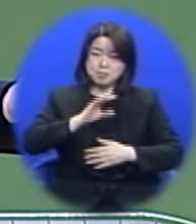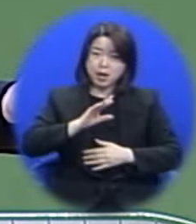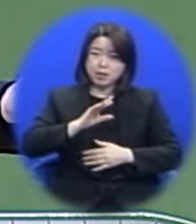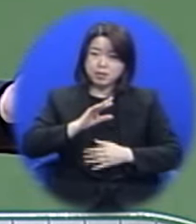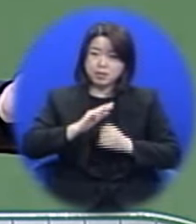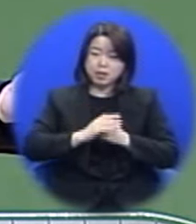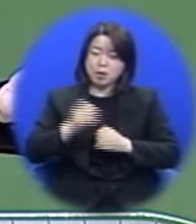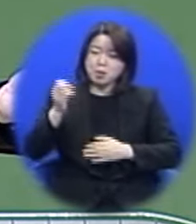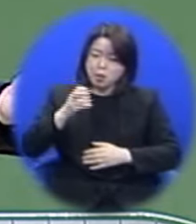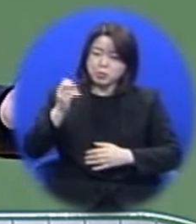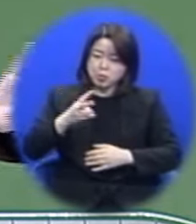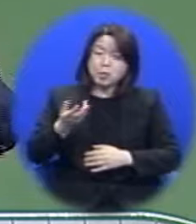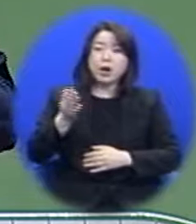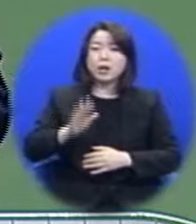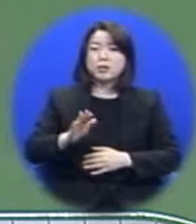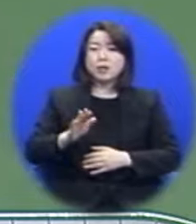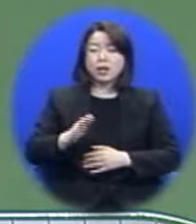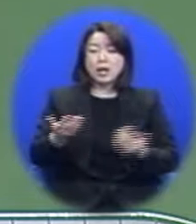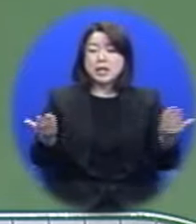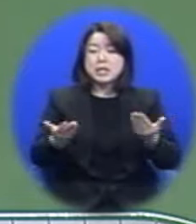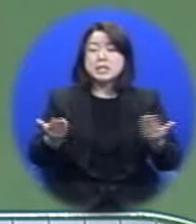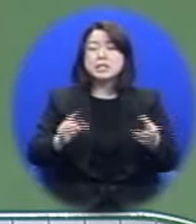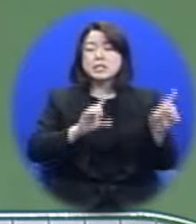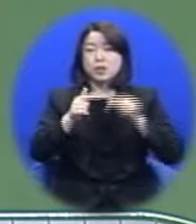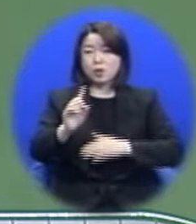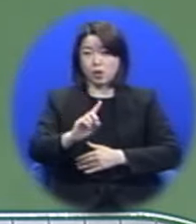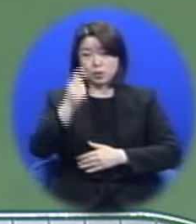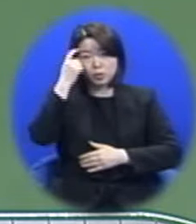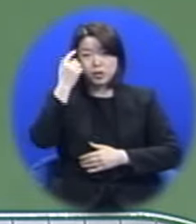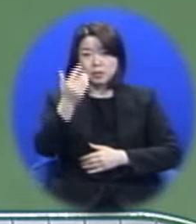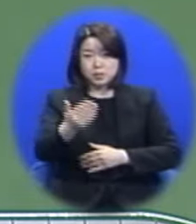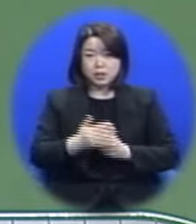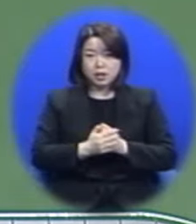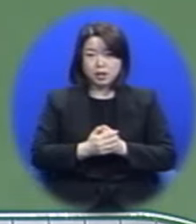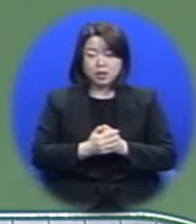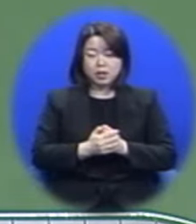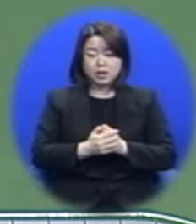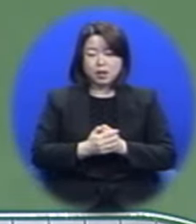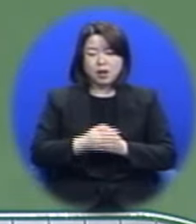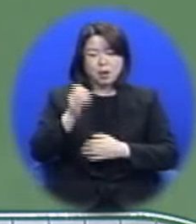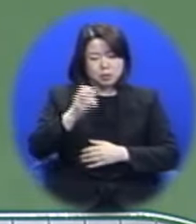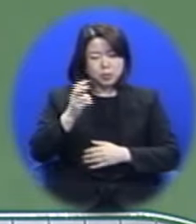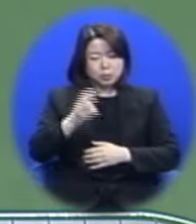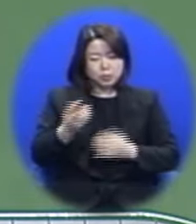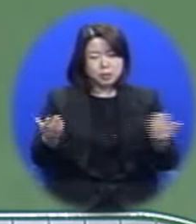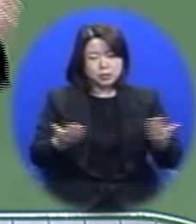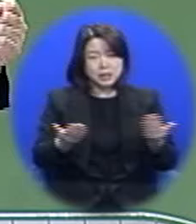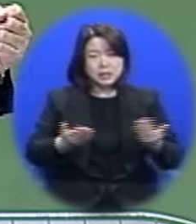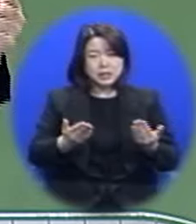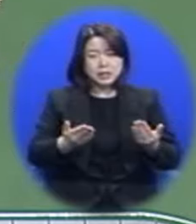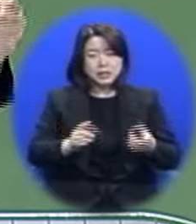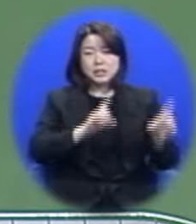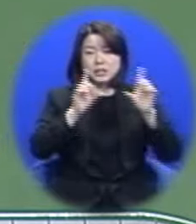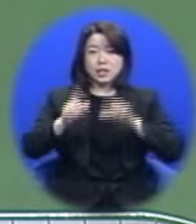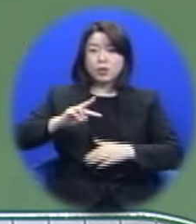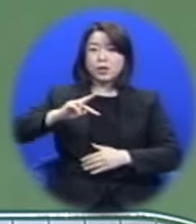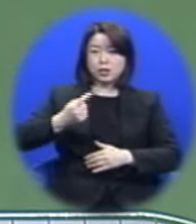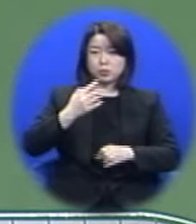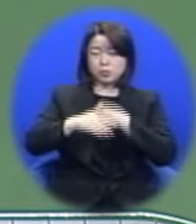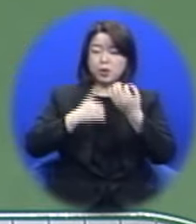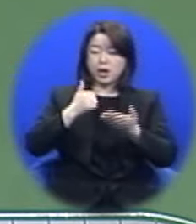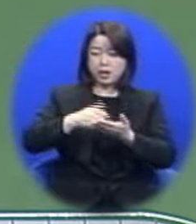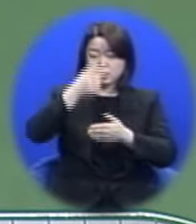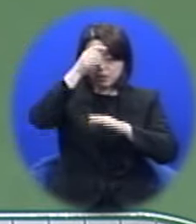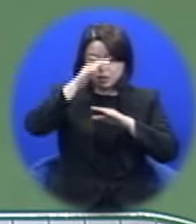해요? 그러나 늘 반복되는 일상인 것 같은 그 직장에서 우리는 하나님께 찬송하고 예배합니다.